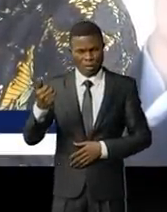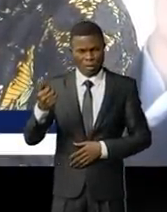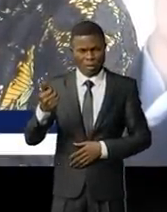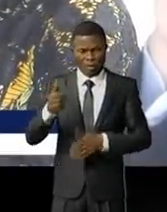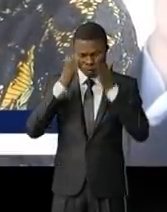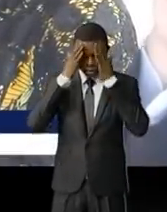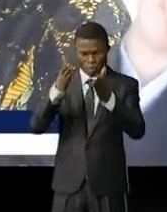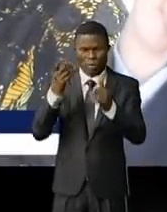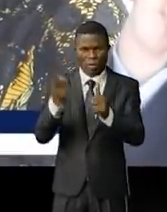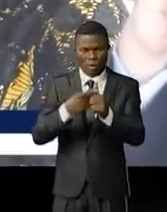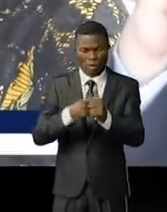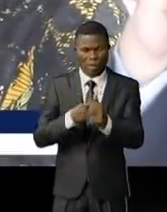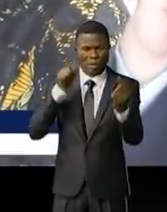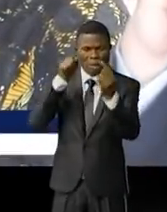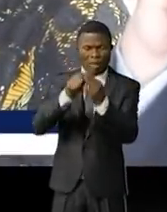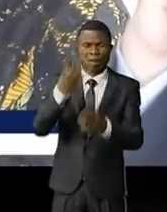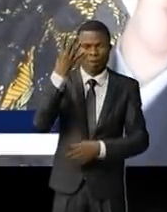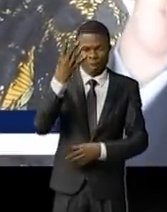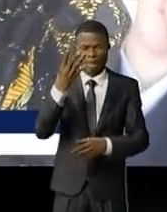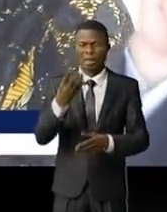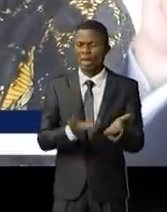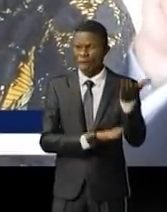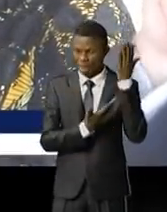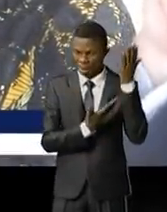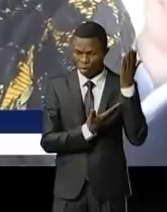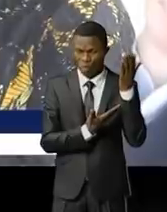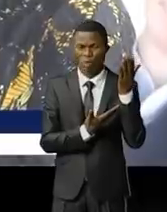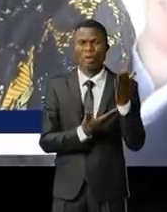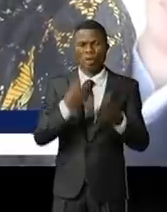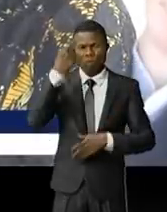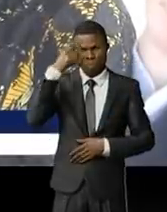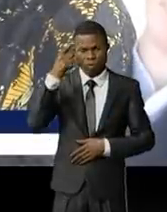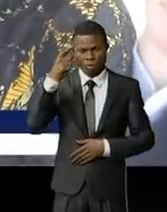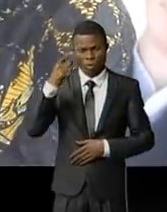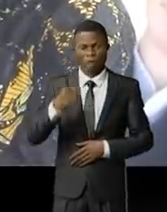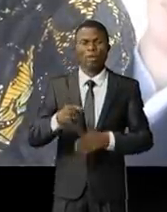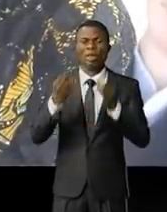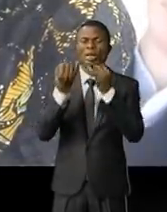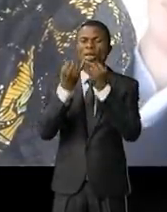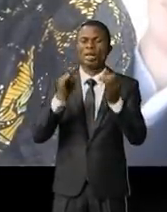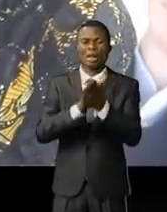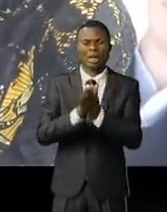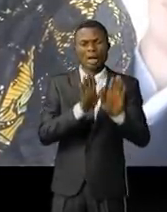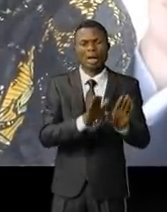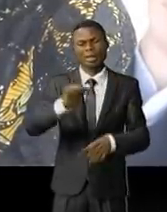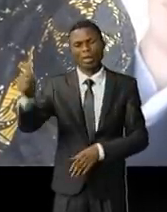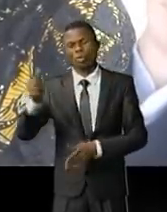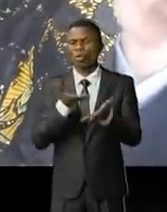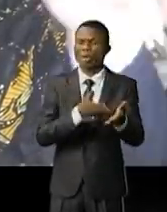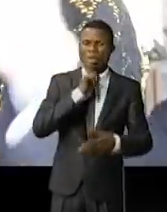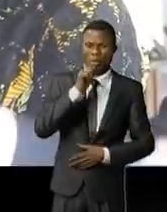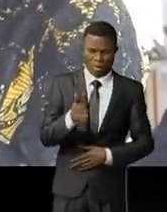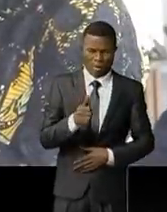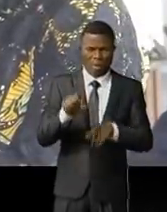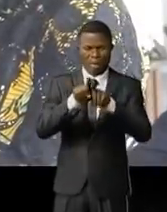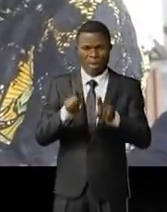fonde sur quatre objectifs stratégiques, indispensables, interdépendants et qui se renforcent mutuellement,